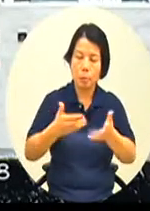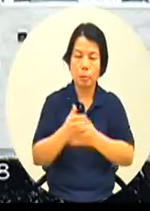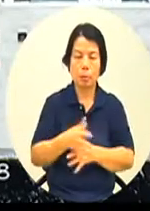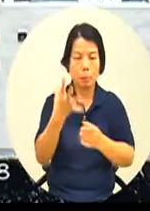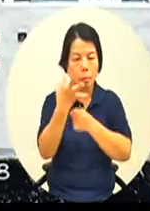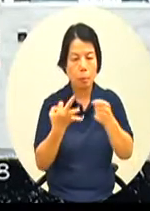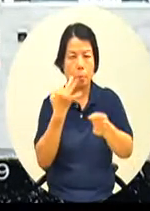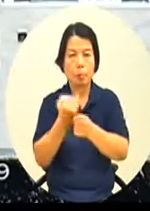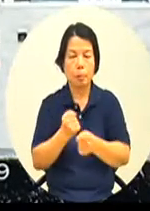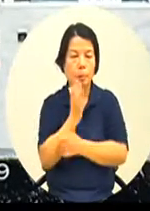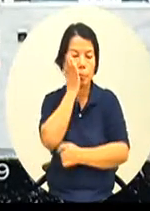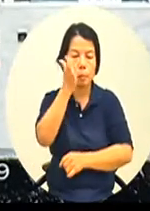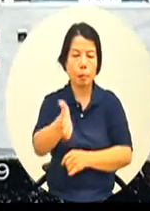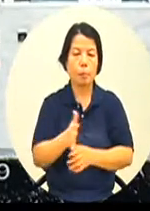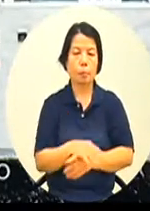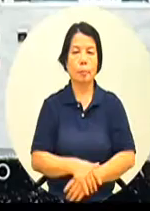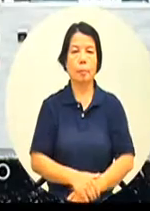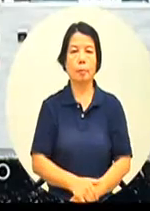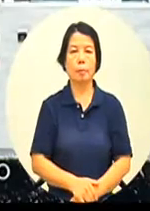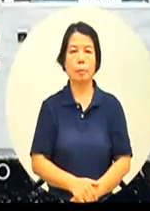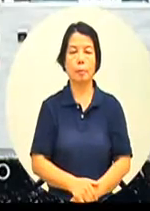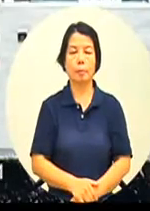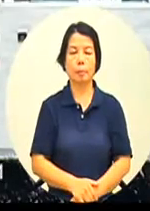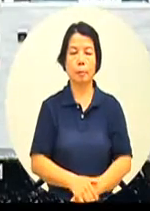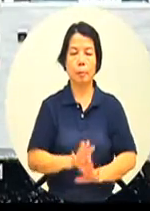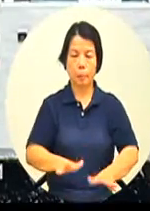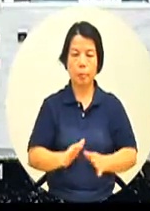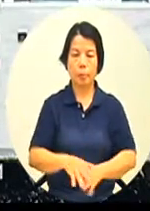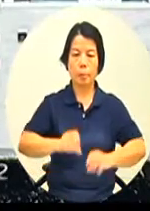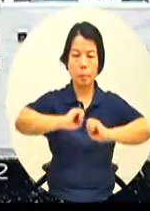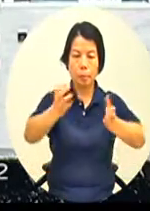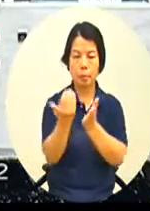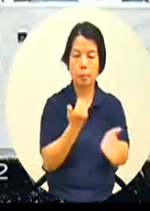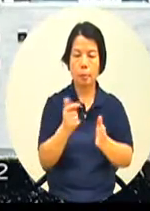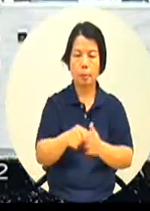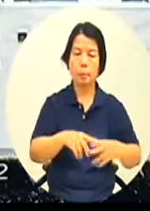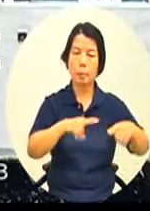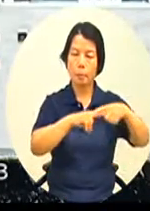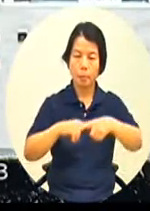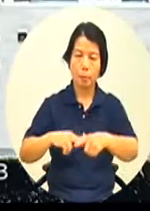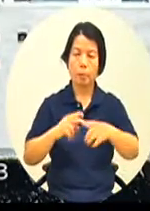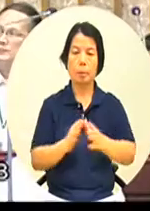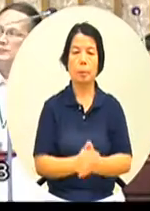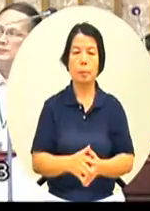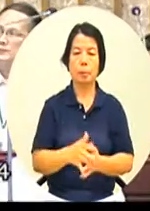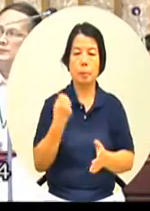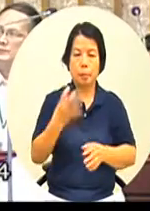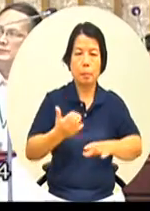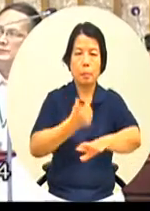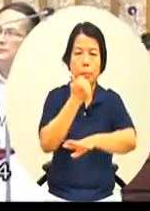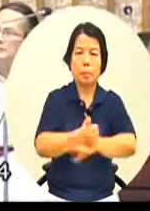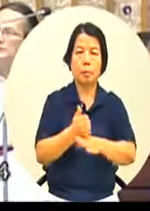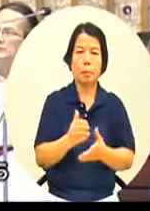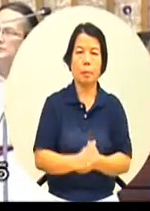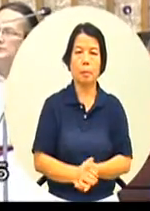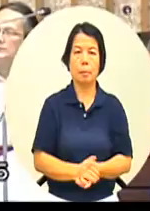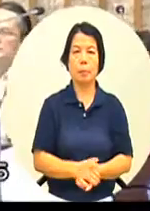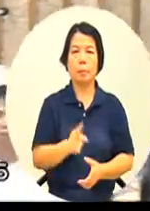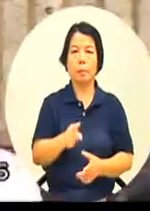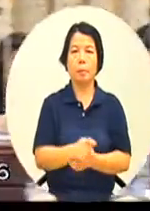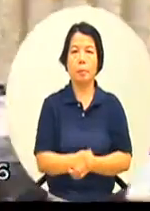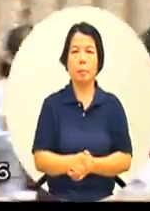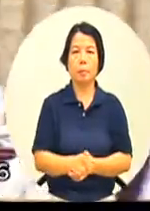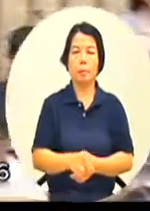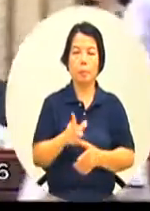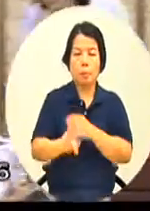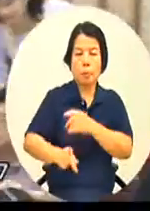能够很顺遂的发展。那进行业务报告之前，首先我要介绍我们的新任主管，就是我们基艺科的柯佩青科